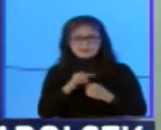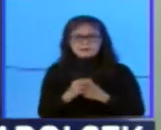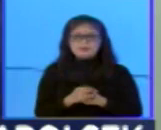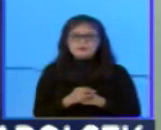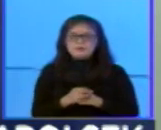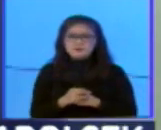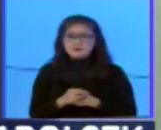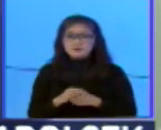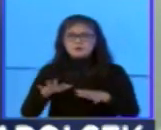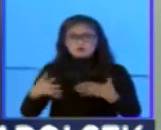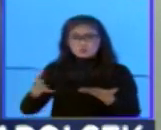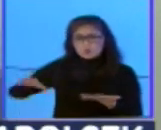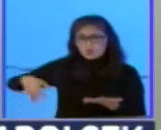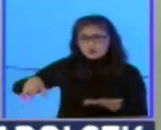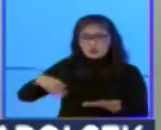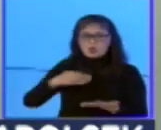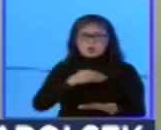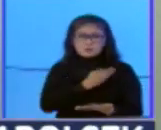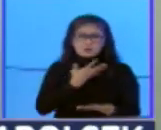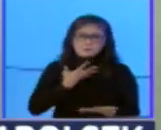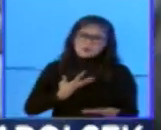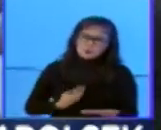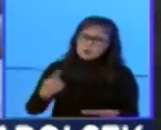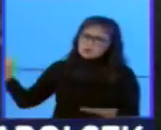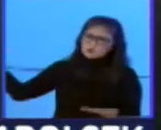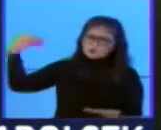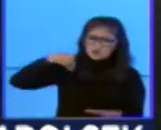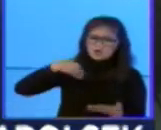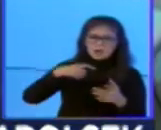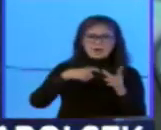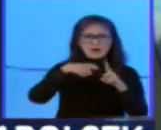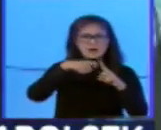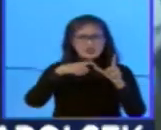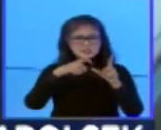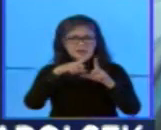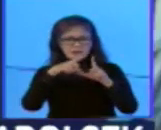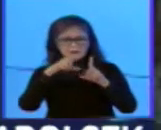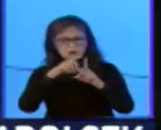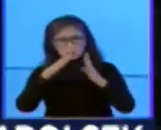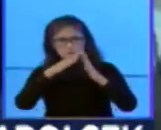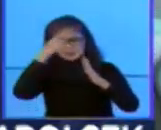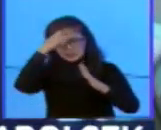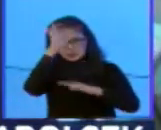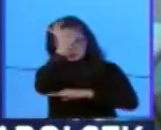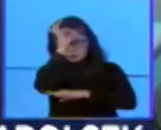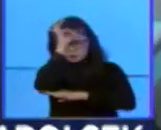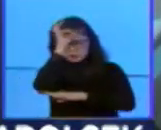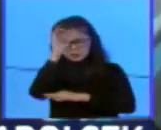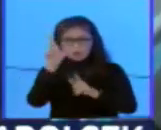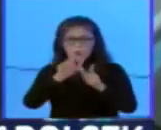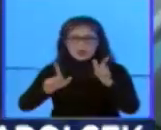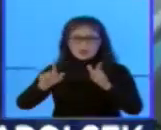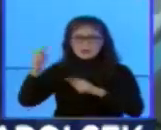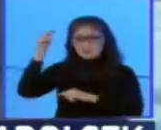Duka keluarga korban disampaikan saat kunjungan KSAD ke Rumah Sakit Polri Kramat Jati, Jakarta Timur, Minggu kemarin bersama Wakapolri Komjen Pol